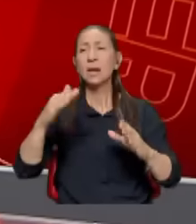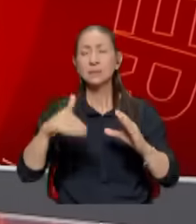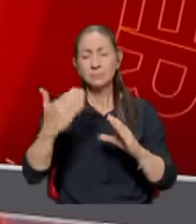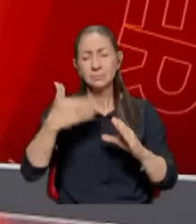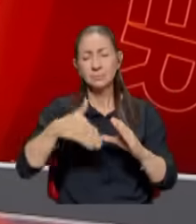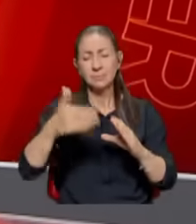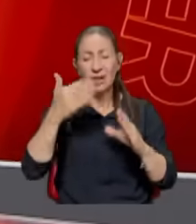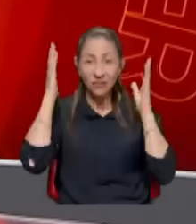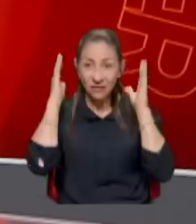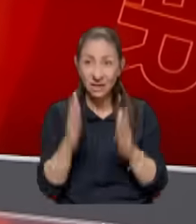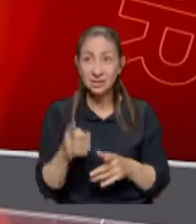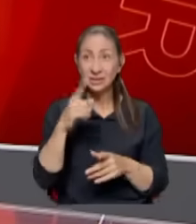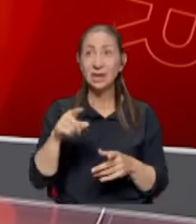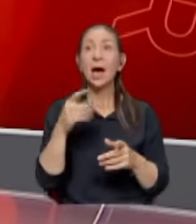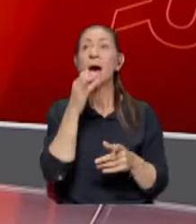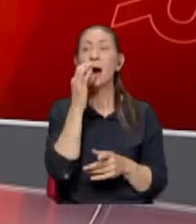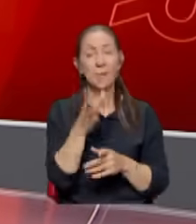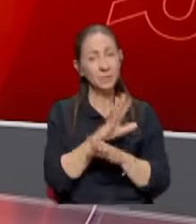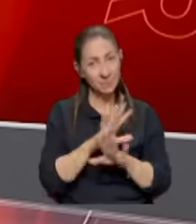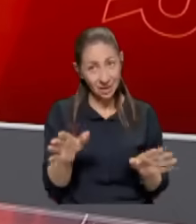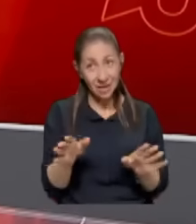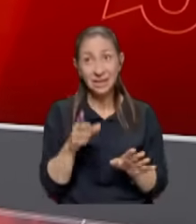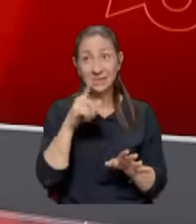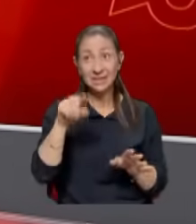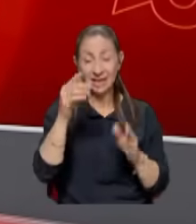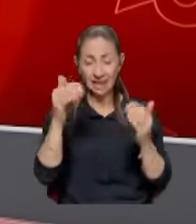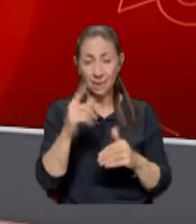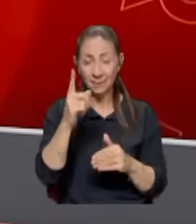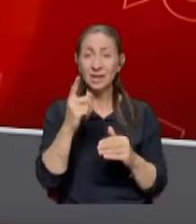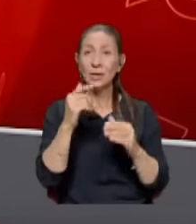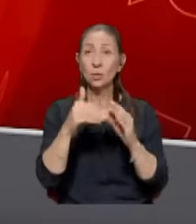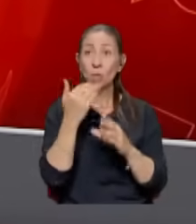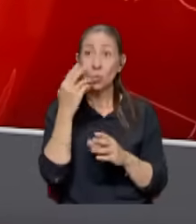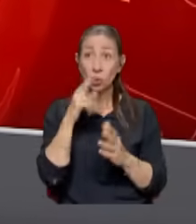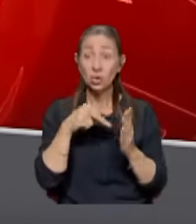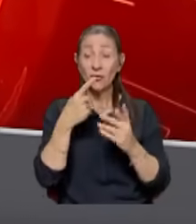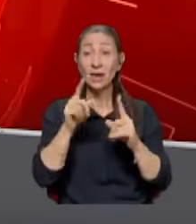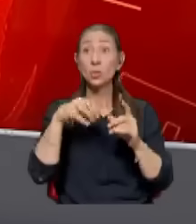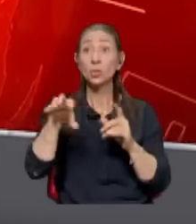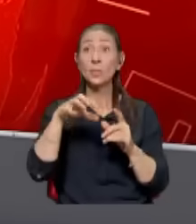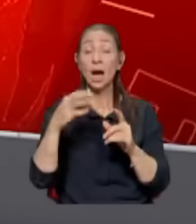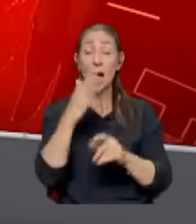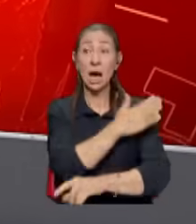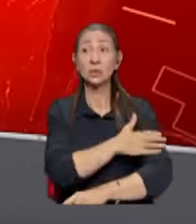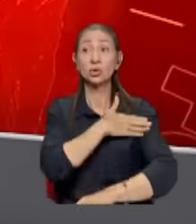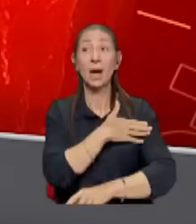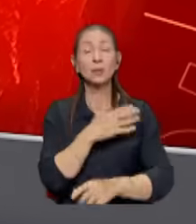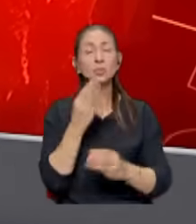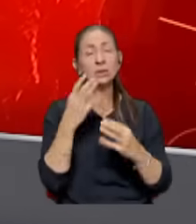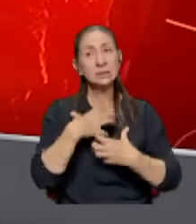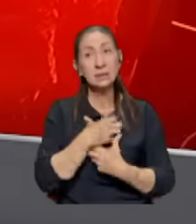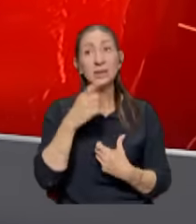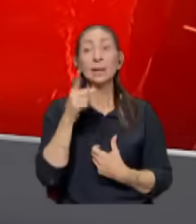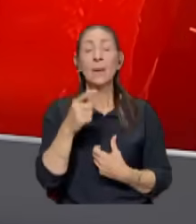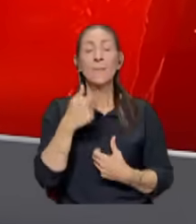ilgili sorunu olanlar yazmış. Haberimizi aktardık. Sizden gelen bir yorumu da okuduk. Farklı gruplardan astsubaylar çok dertli. Onu